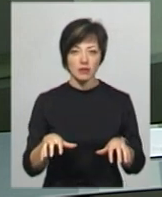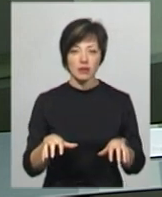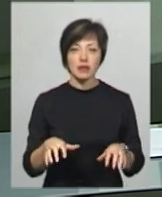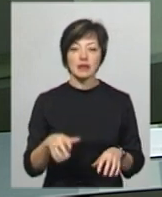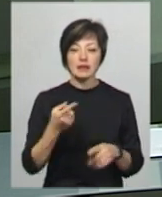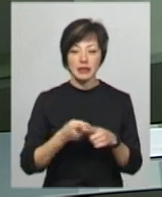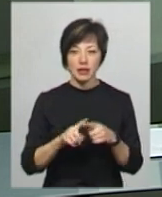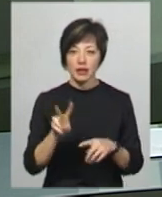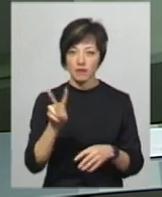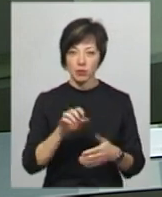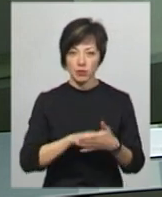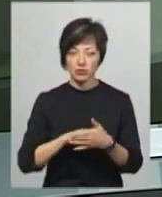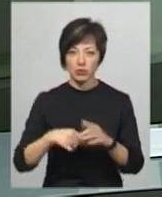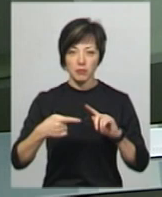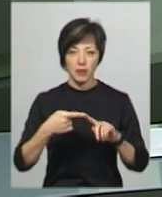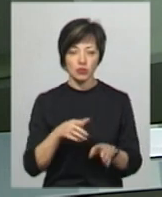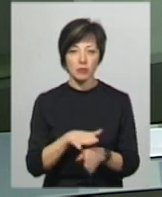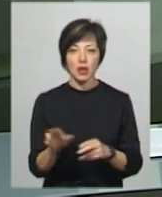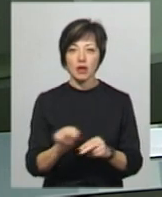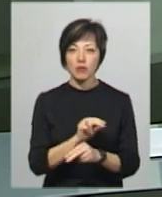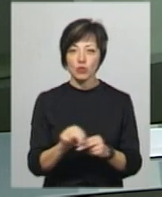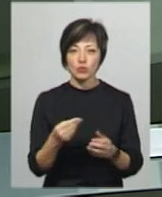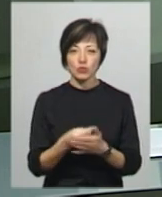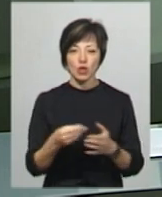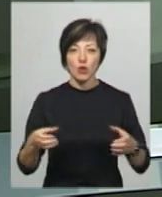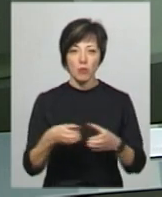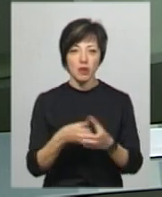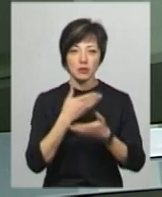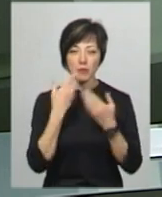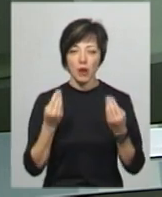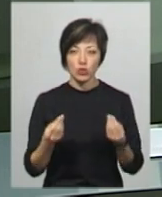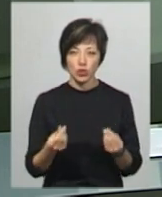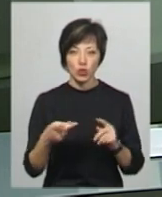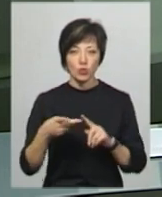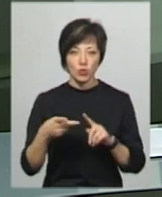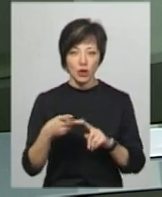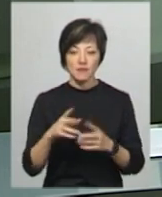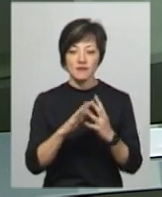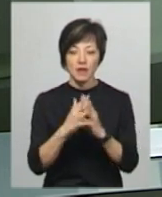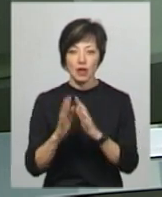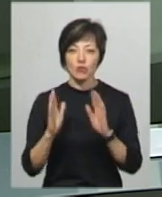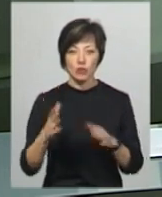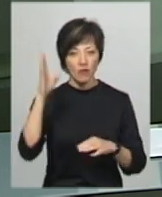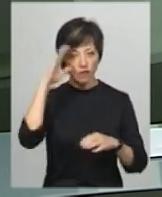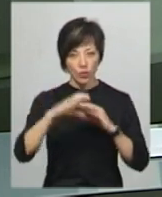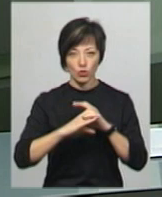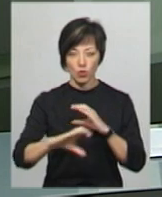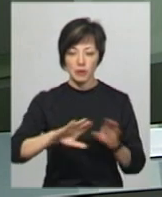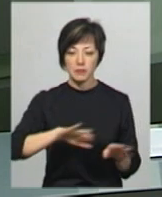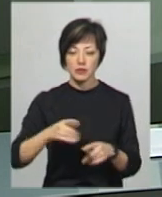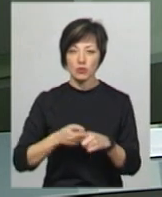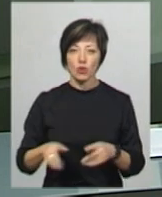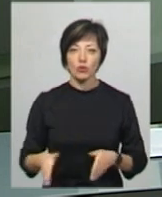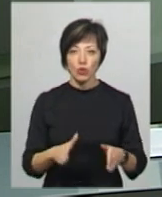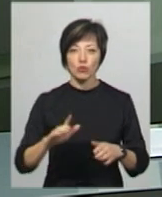на те є дві причини. Перша – на капітальний ремонт в бюджеті громади немає грошей. Друга – у селах будуть водогони, після чого дороги